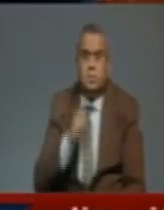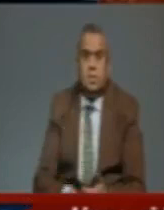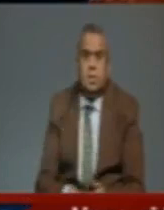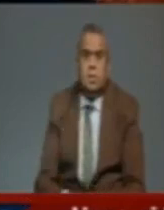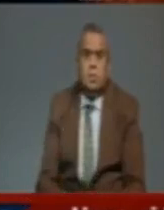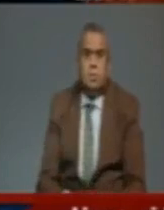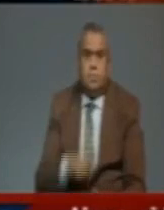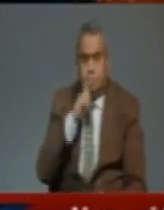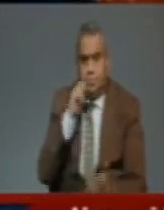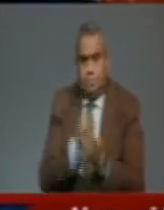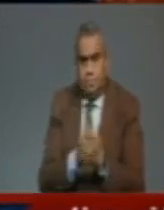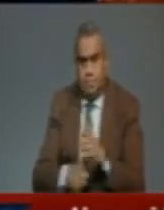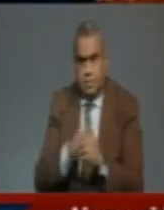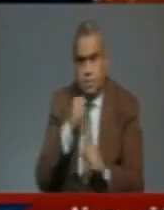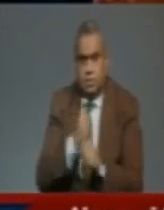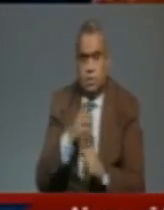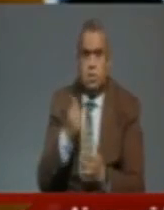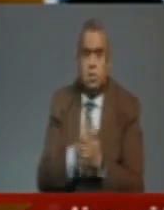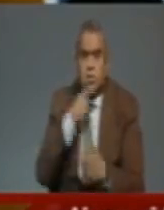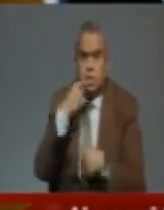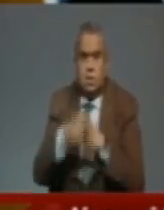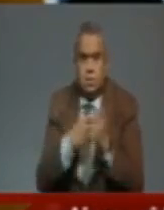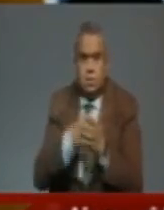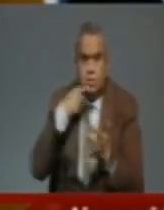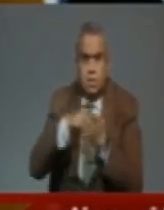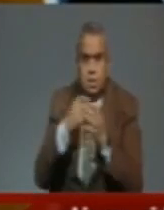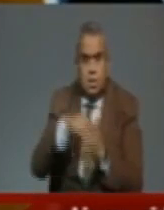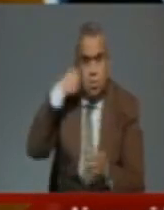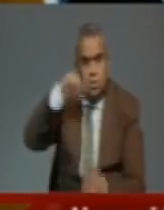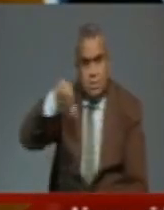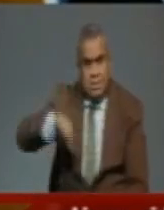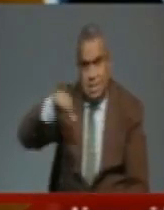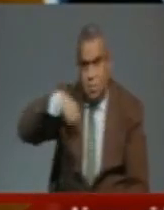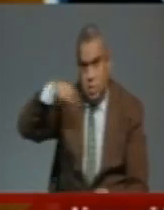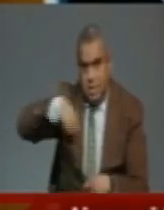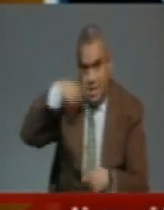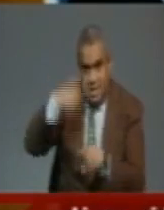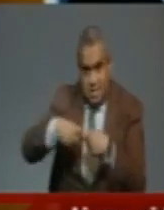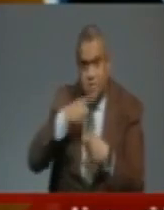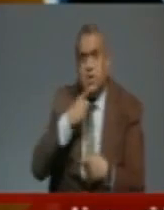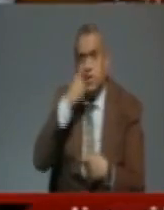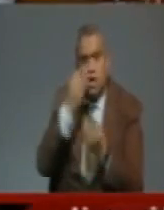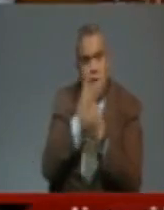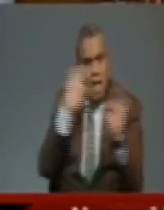بس ننسى ان شاء الله مع معالي وزير التموين وان شاء الله كل حاجه تبقى محلوله ان شاء الله.